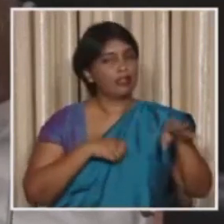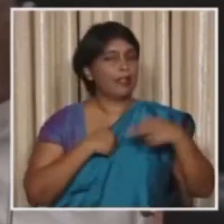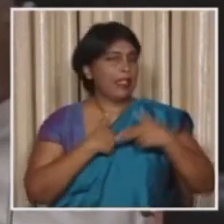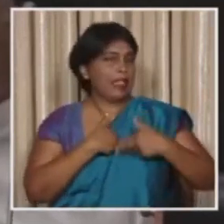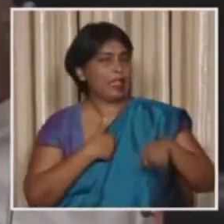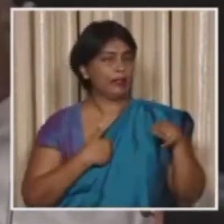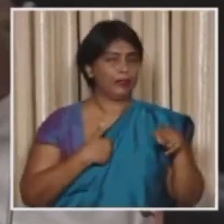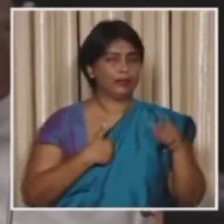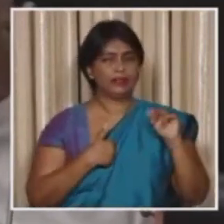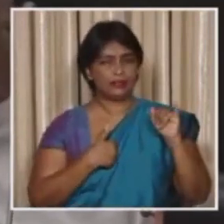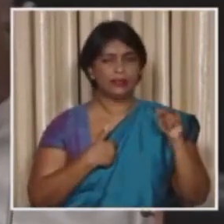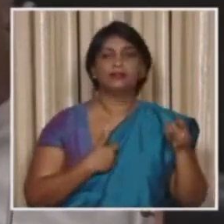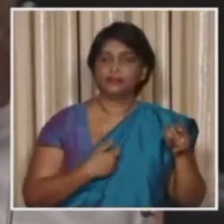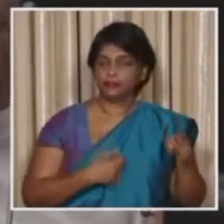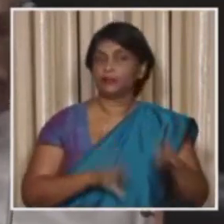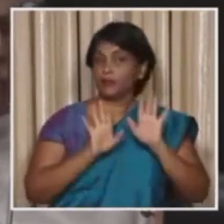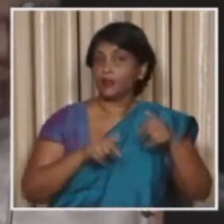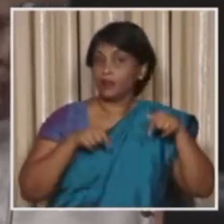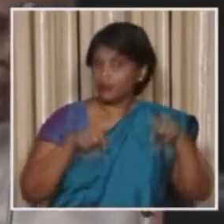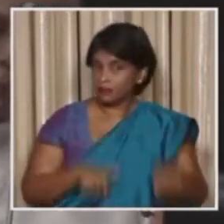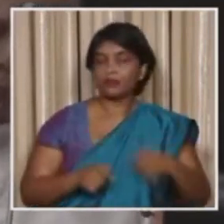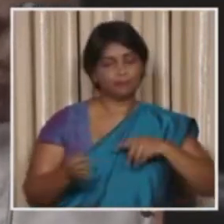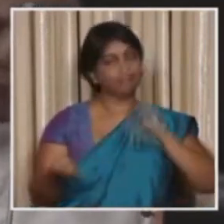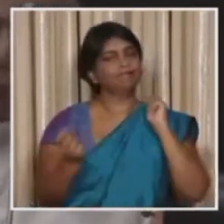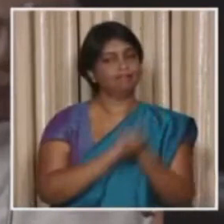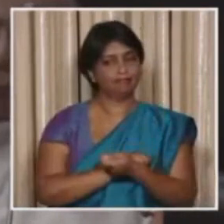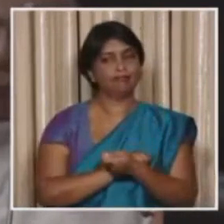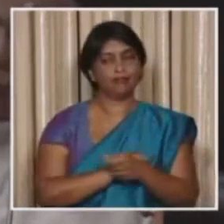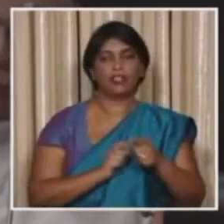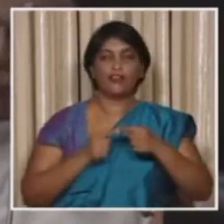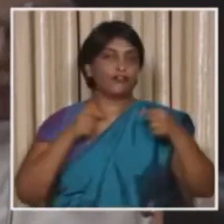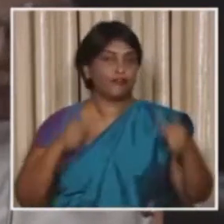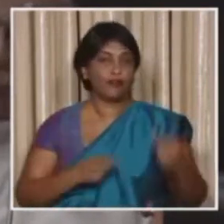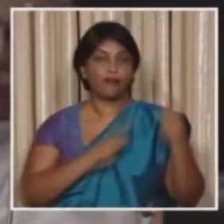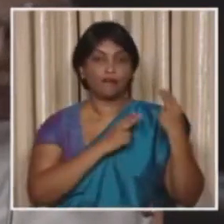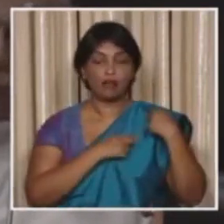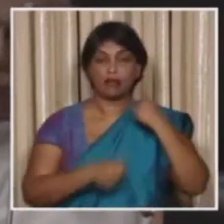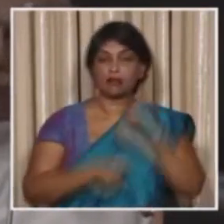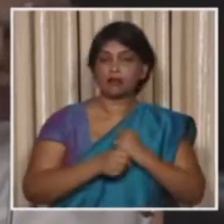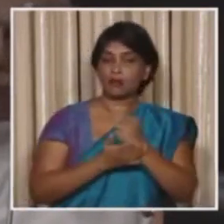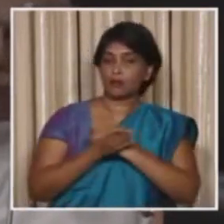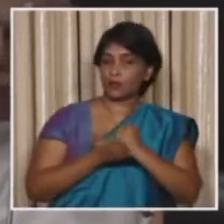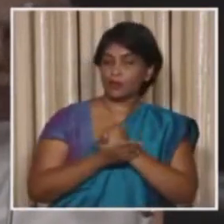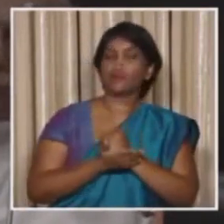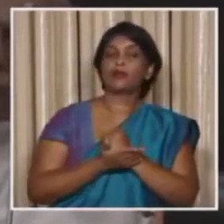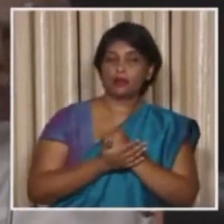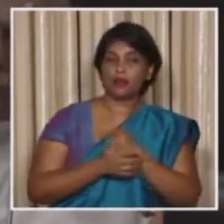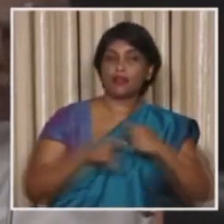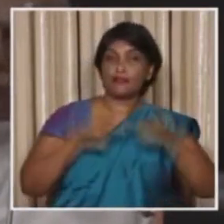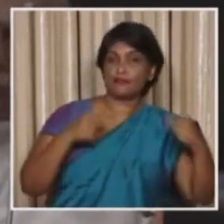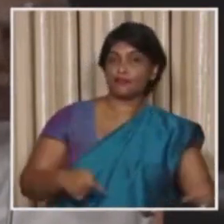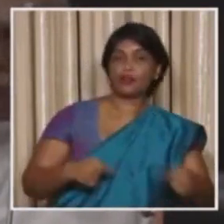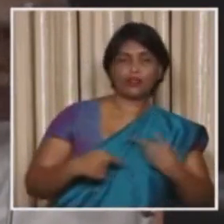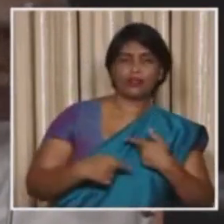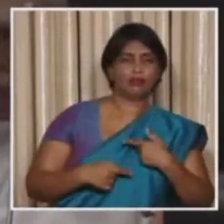වන්ට ඇති. අපි දැන්වත් මේ තත්ත්වය වෙනස් කරමු. විපක්ෂයේ කාර්යභාර ආණ්ඩුවේ සියලු කාර්යයන්ට විපක්ෂ වීමයයි